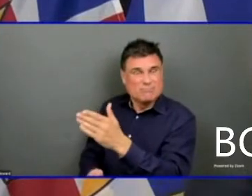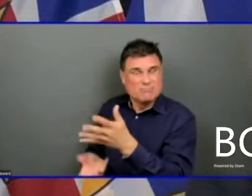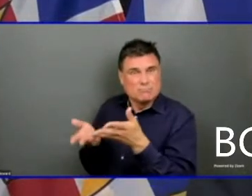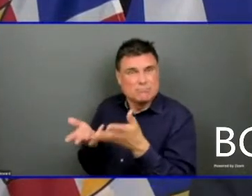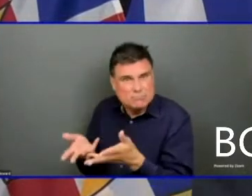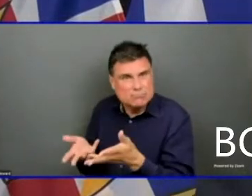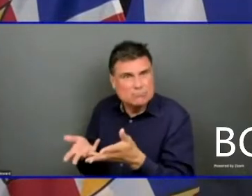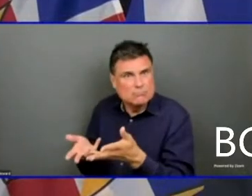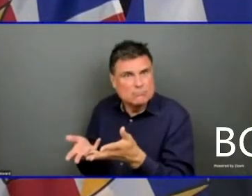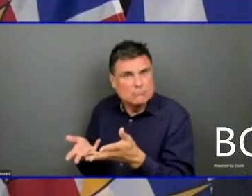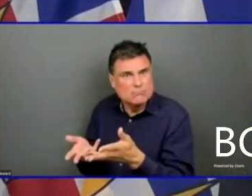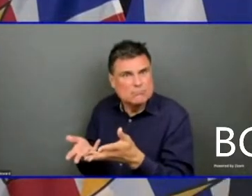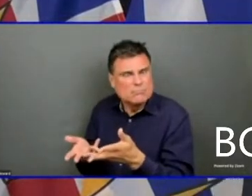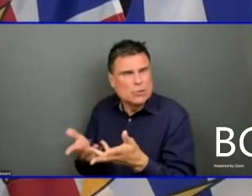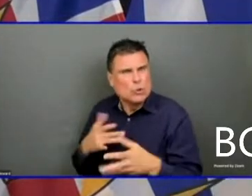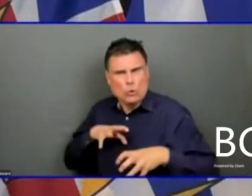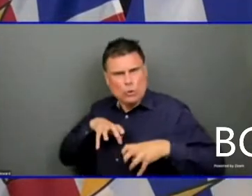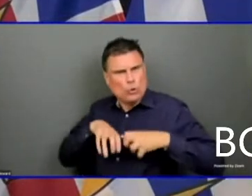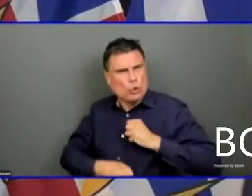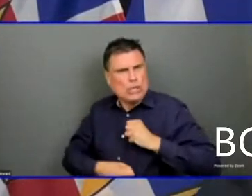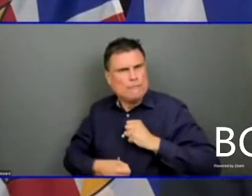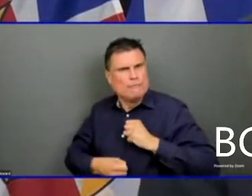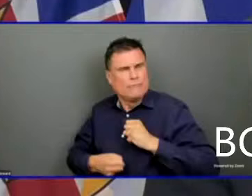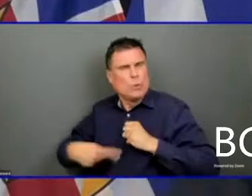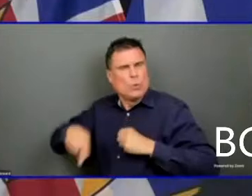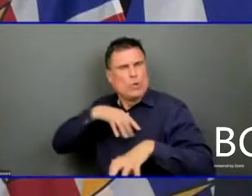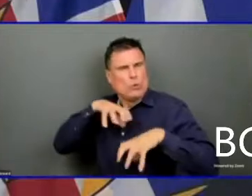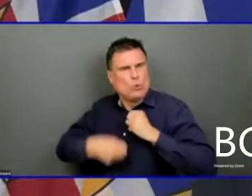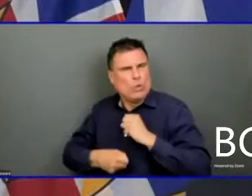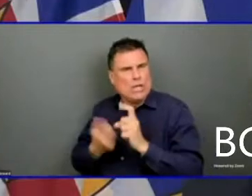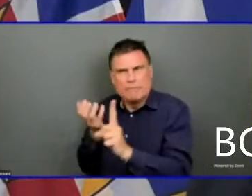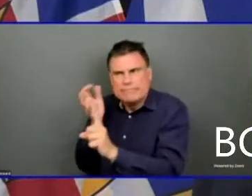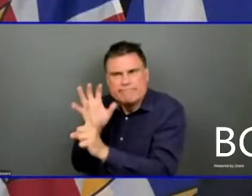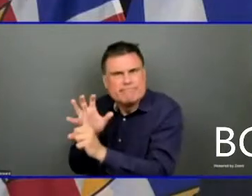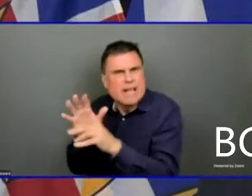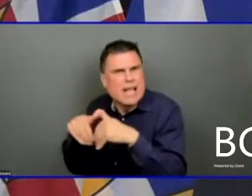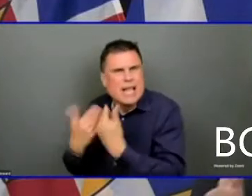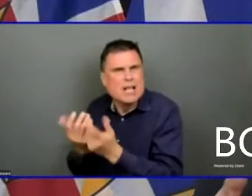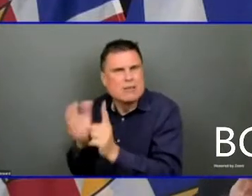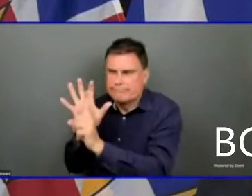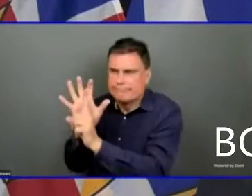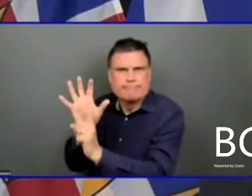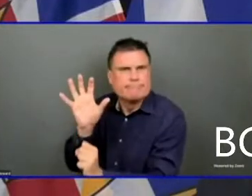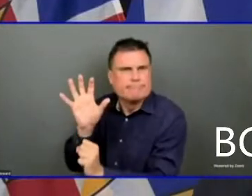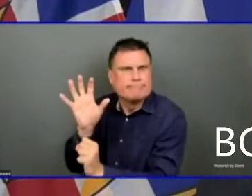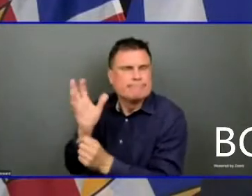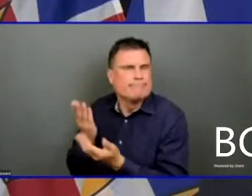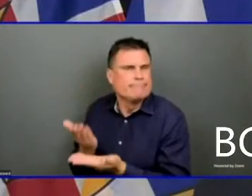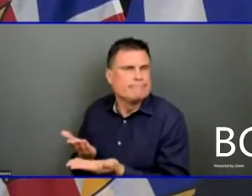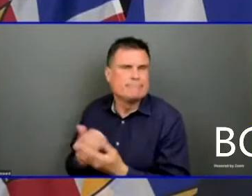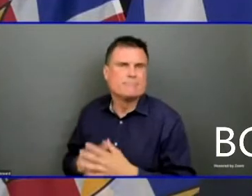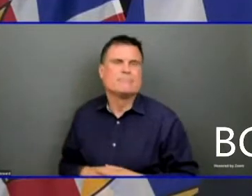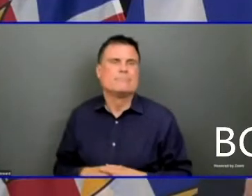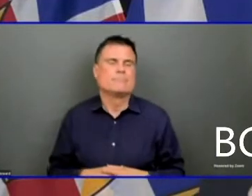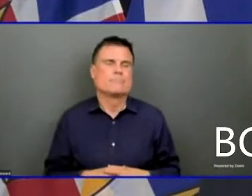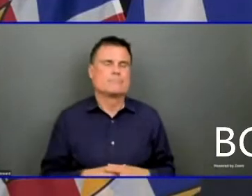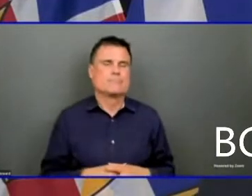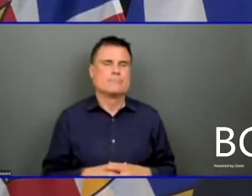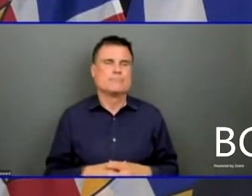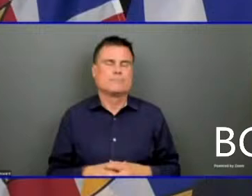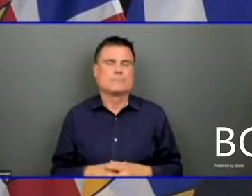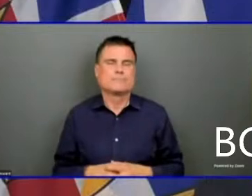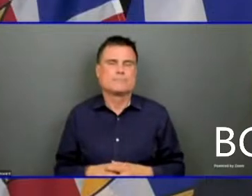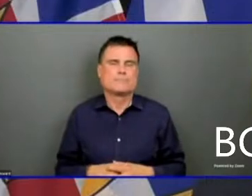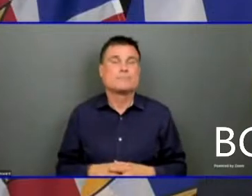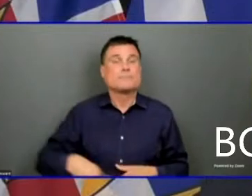人生的艰难。那么，所以也是对那些护理员工以及家庭表